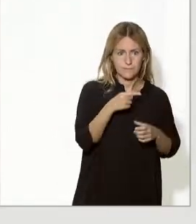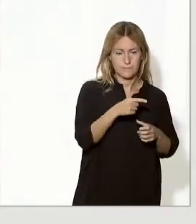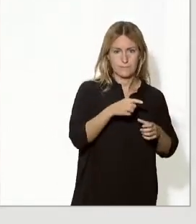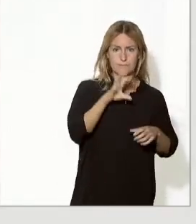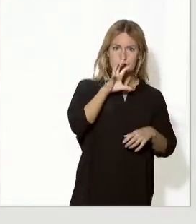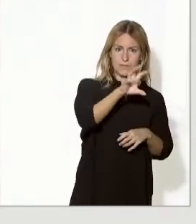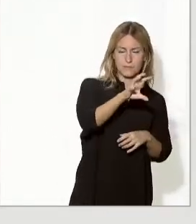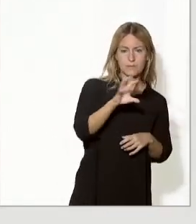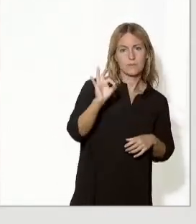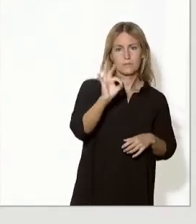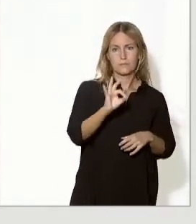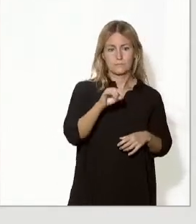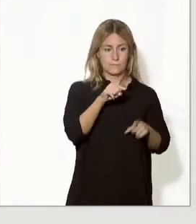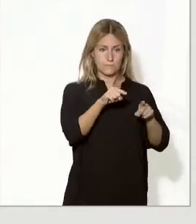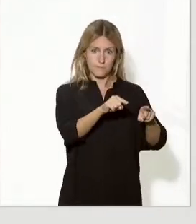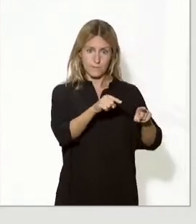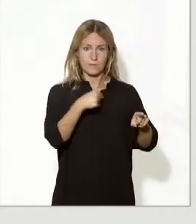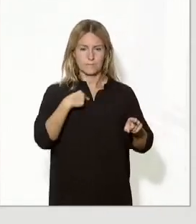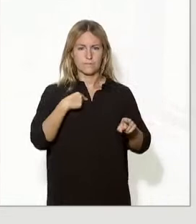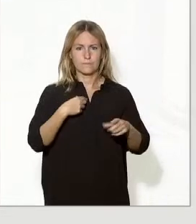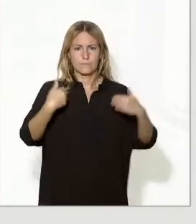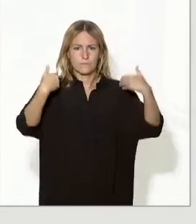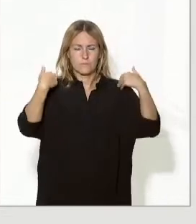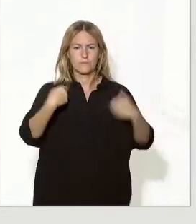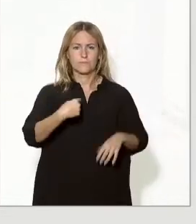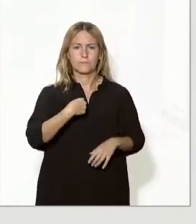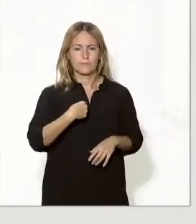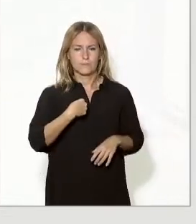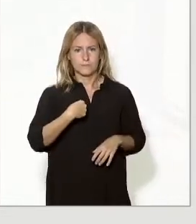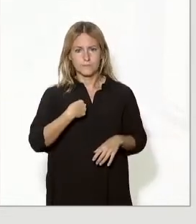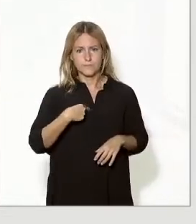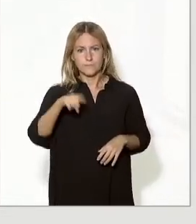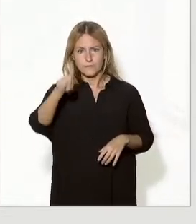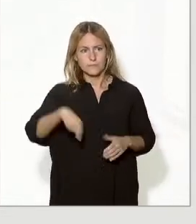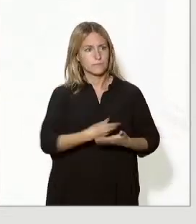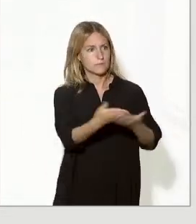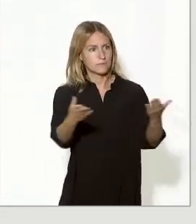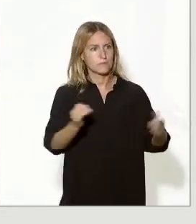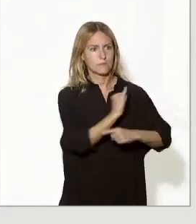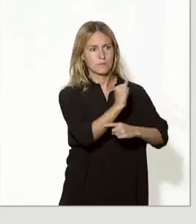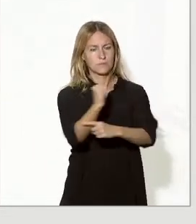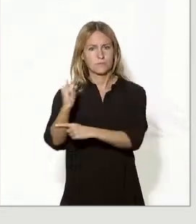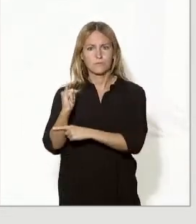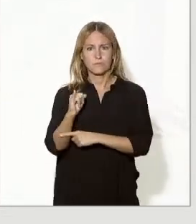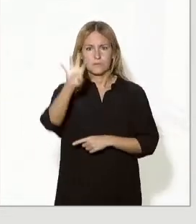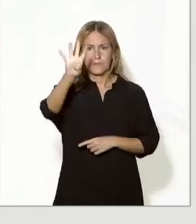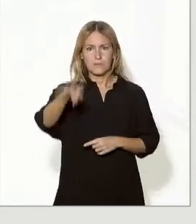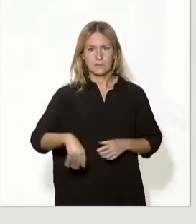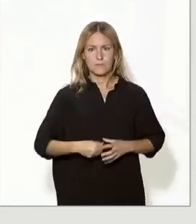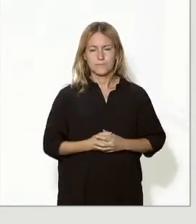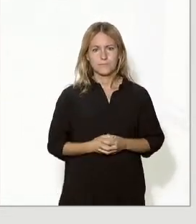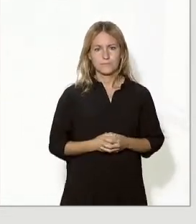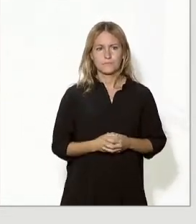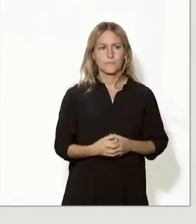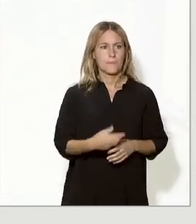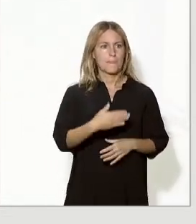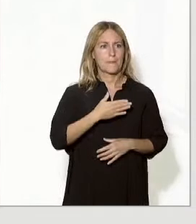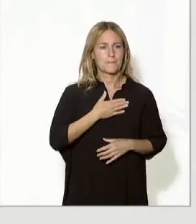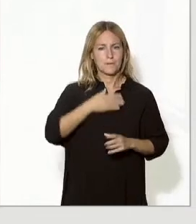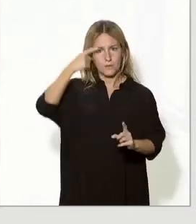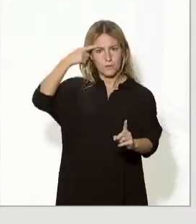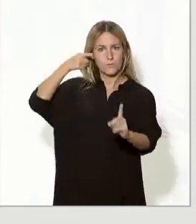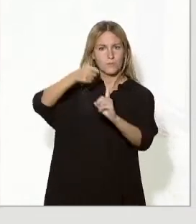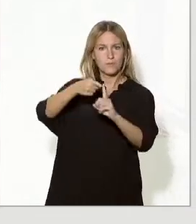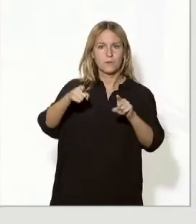el país. Aquesta és la meva responsabilitat i la de totes les institucions de Catalunya. Aquest és el meu